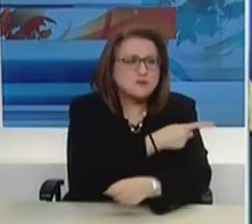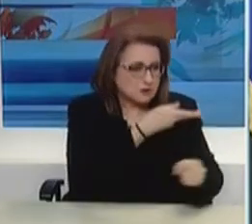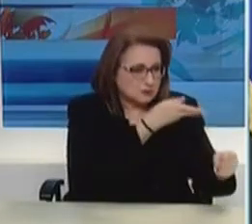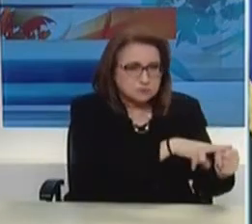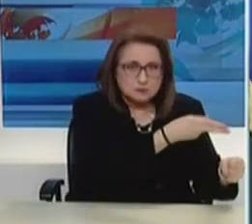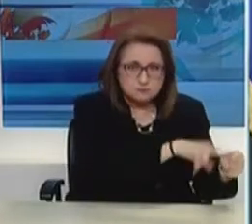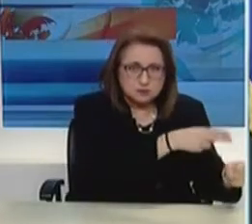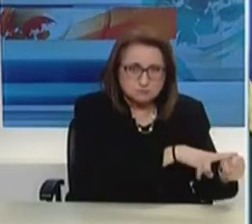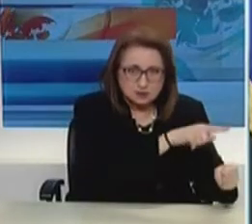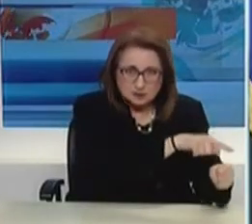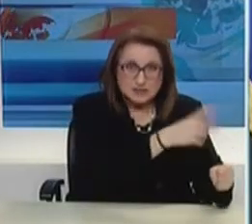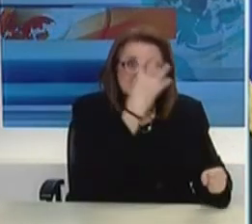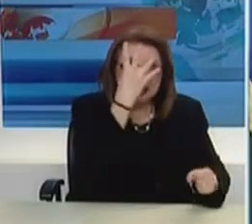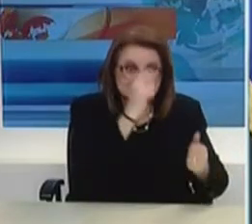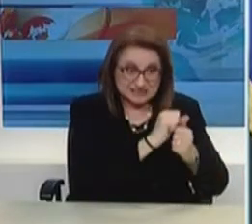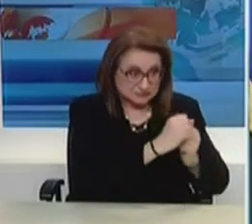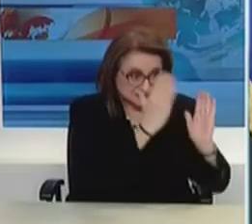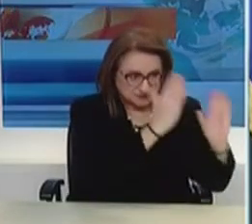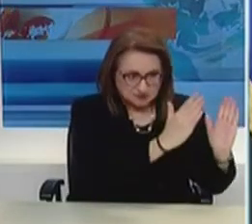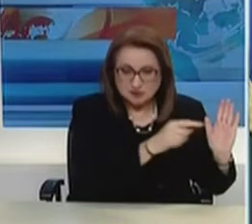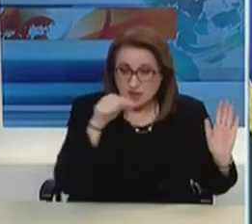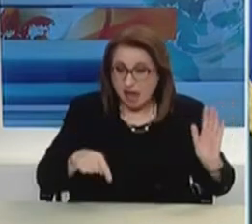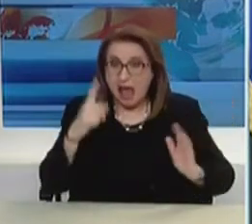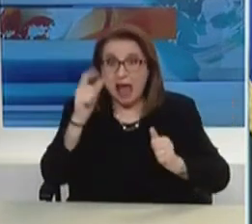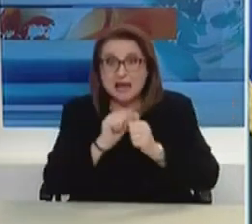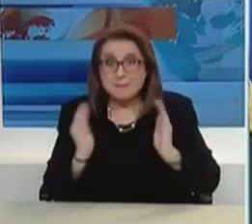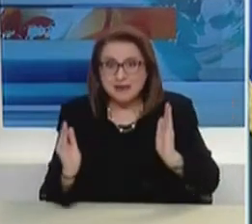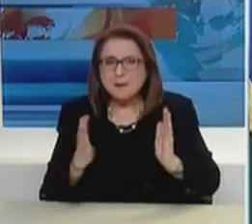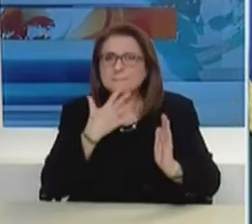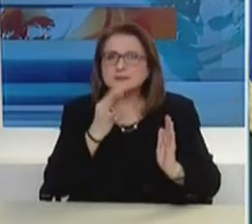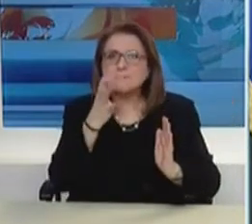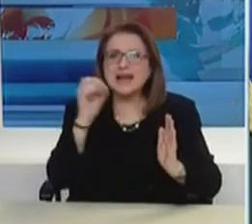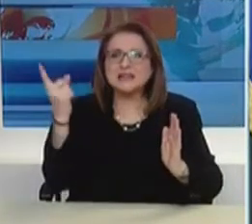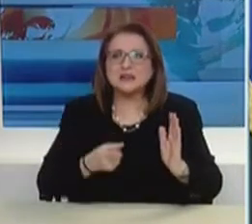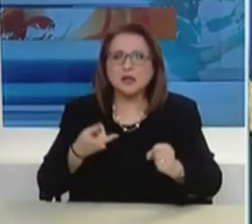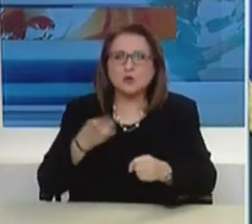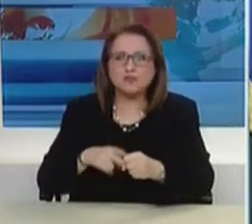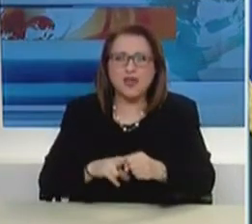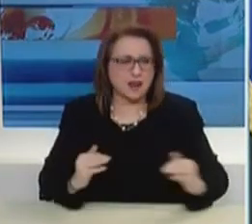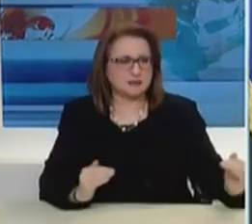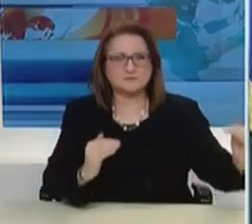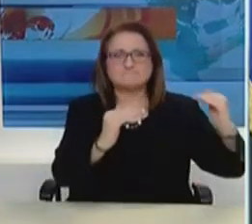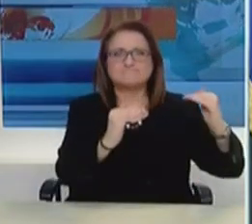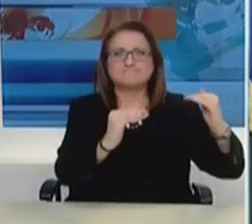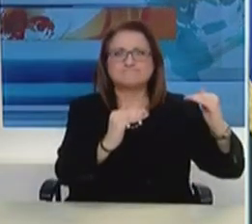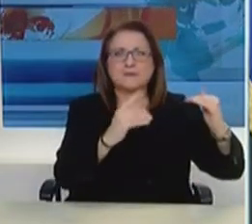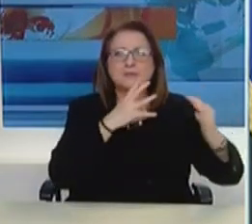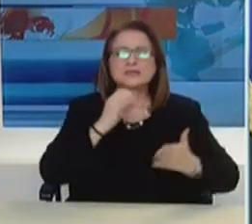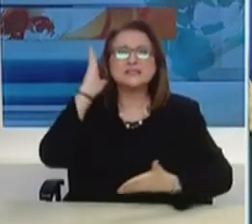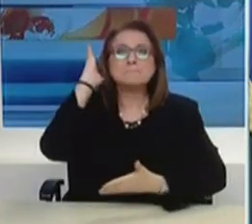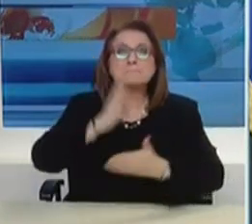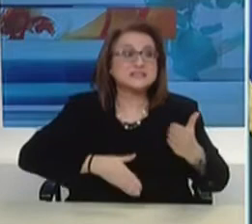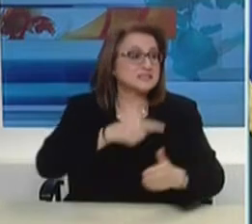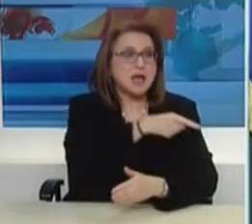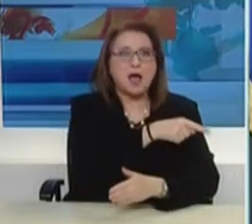στην πατρίδα μας, αρκεί να κοιτάξουμε στη γειτονιά μας, στην Ευρώπη. Ελπίζω να μην είναι αλήθεια αυτά που ακούω, πως κάποιοι έχουν ψυχθεί